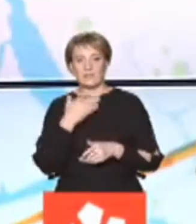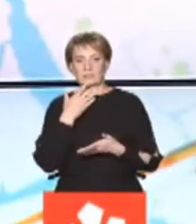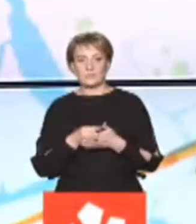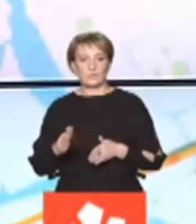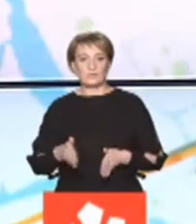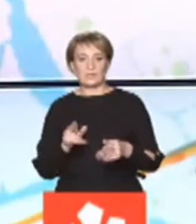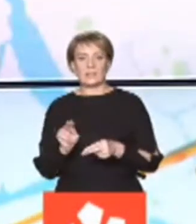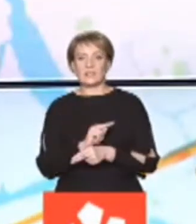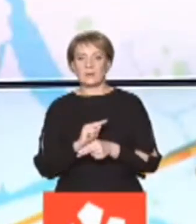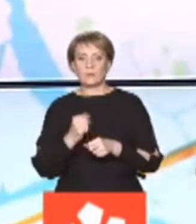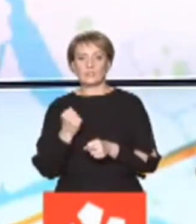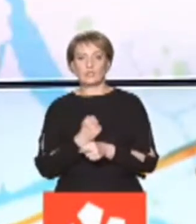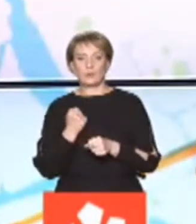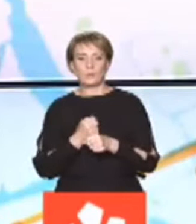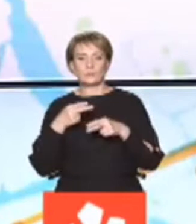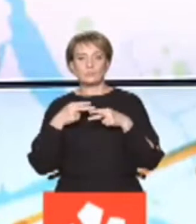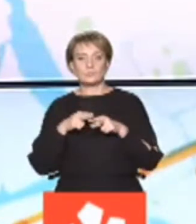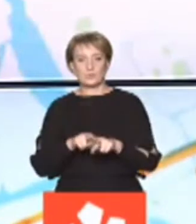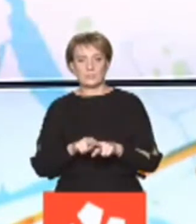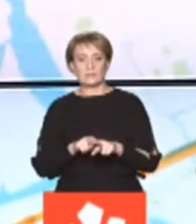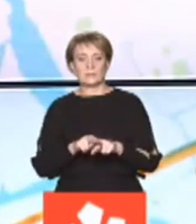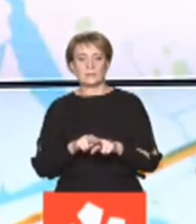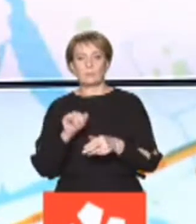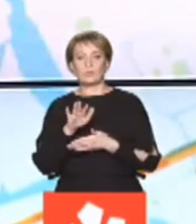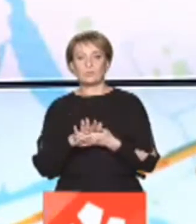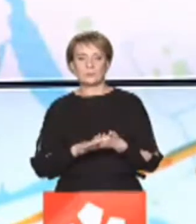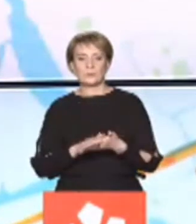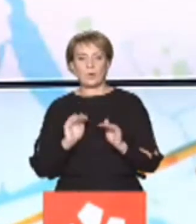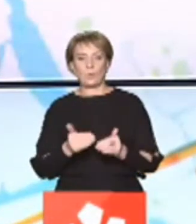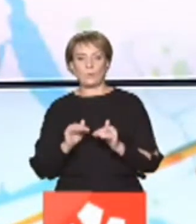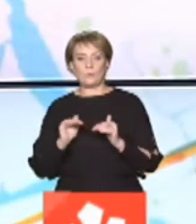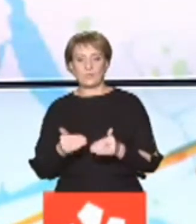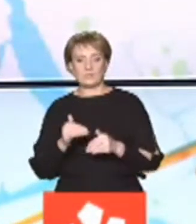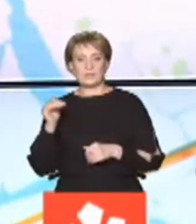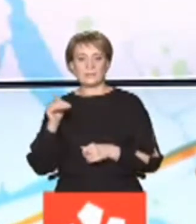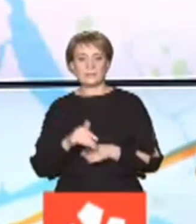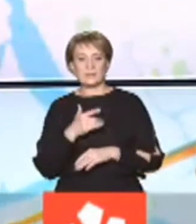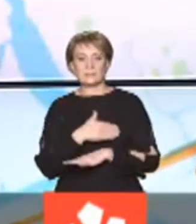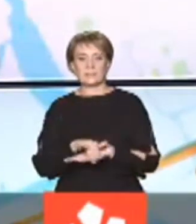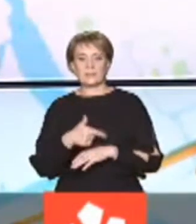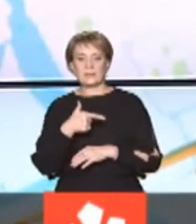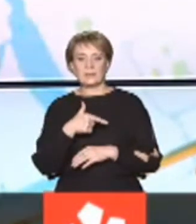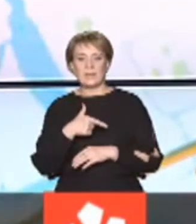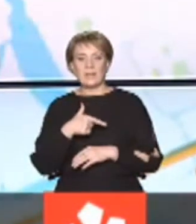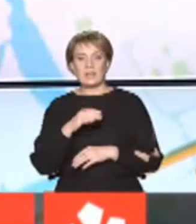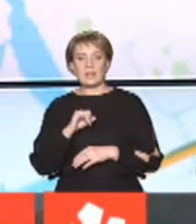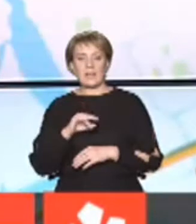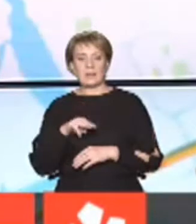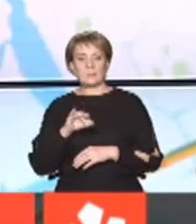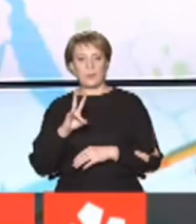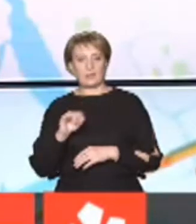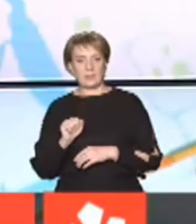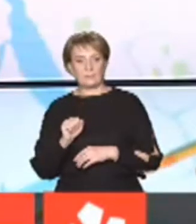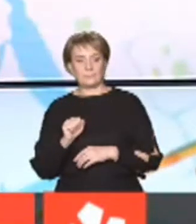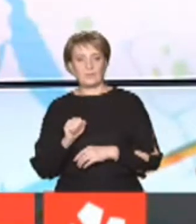ремонтні роботи у столиці тривають і від сьогодні обмежили рух транспорту на з'їзді з вулиці Гетьмана на проспект Перемоги. Наша